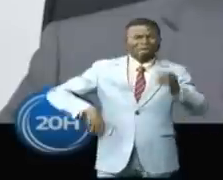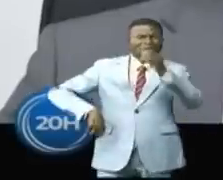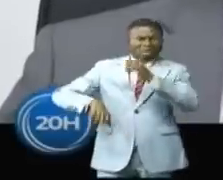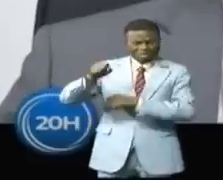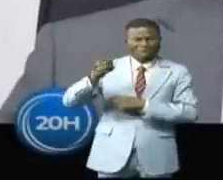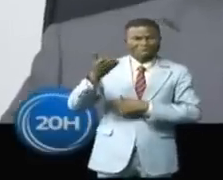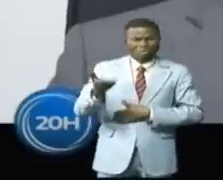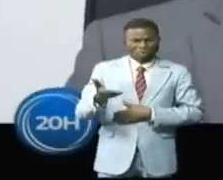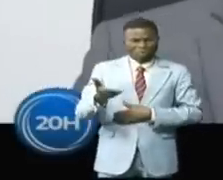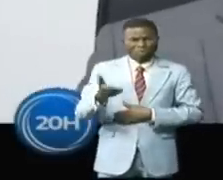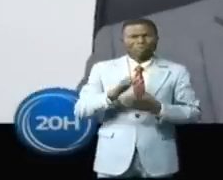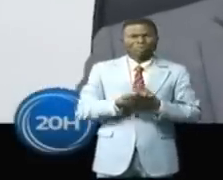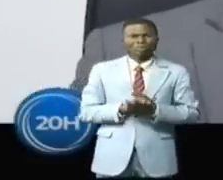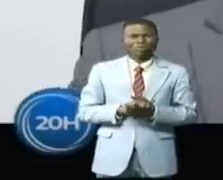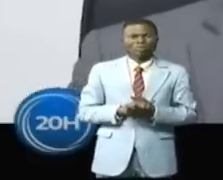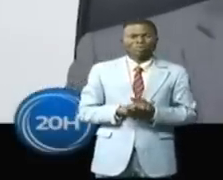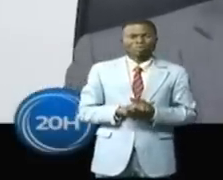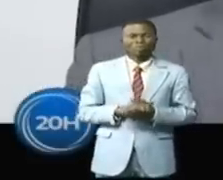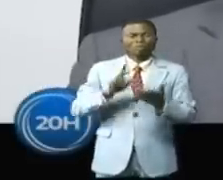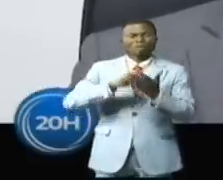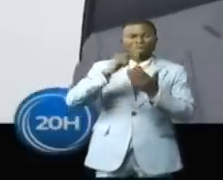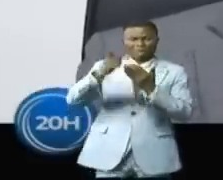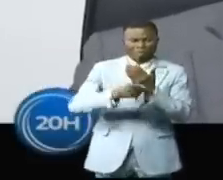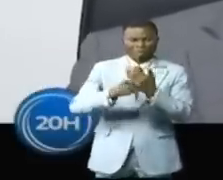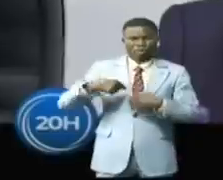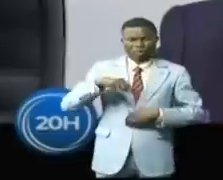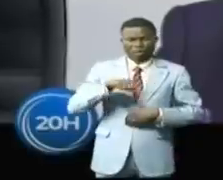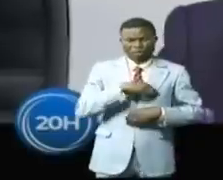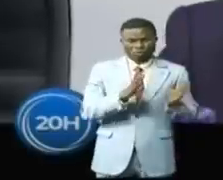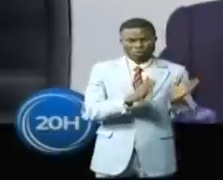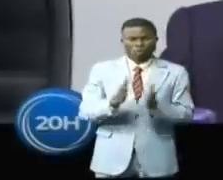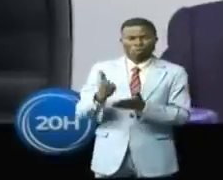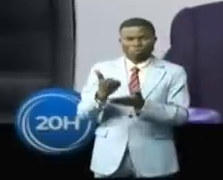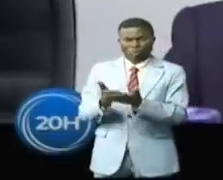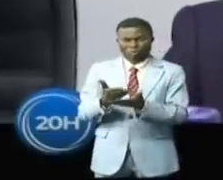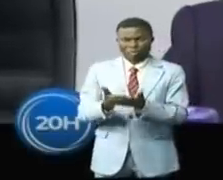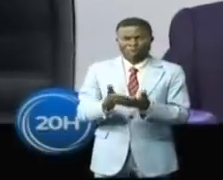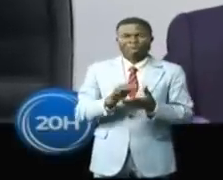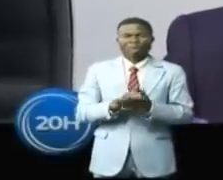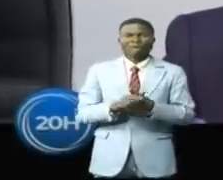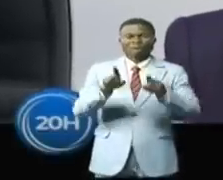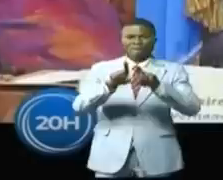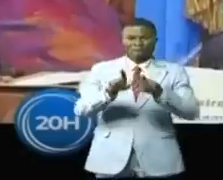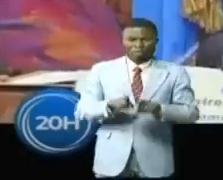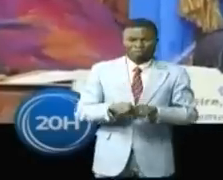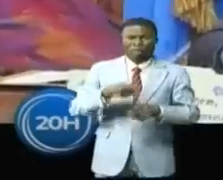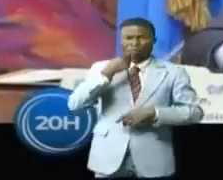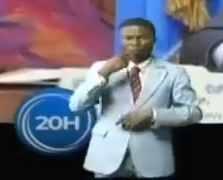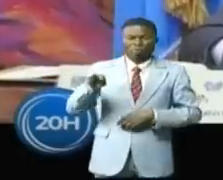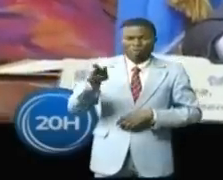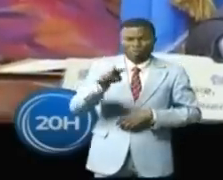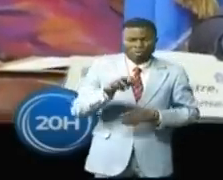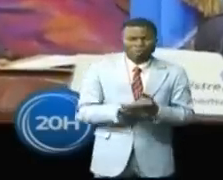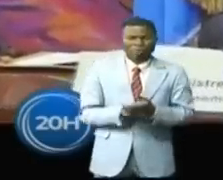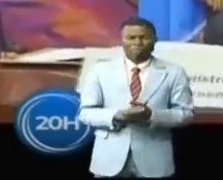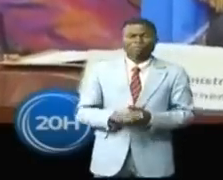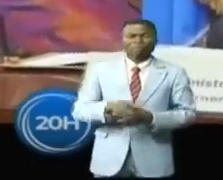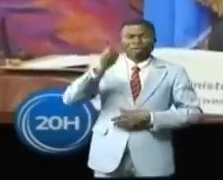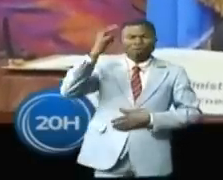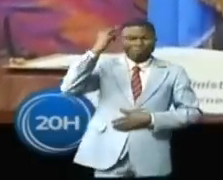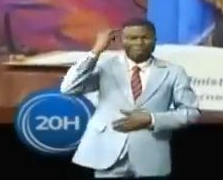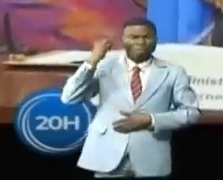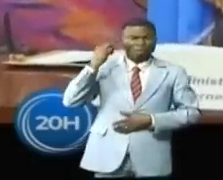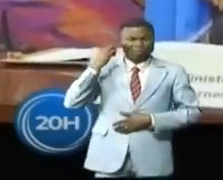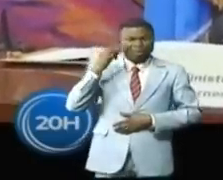beau parmi les autres arénas que nous avons construits. Donc, on est heureux. Le chef de l'exécutif national,